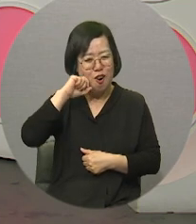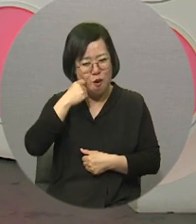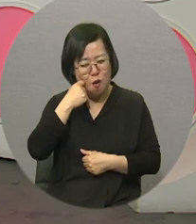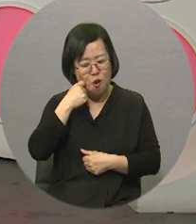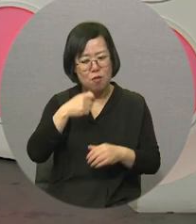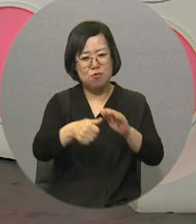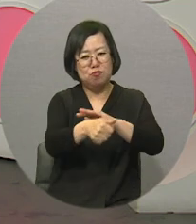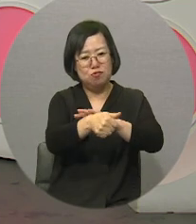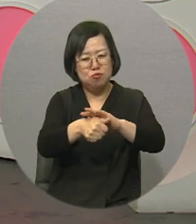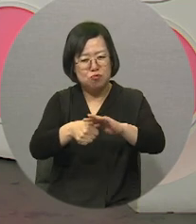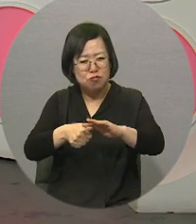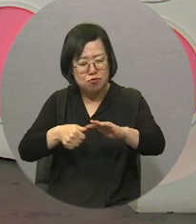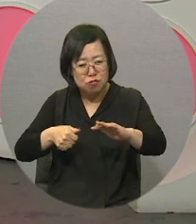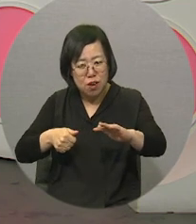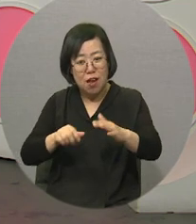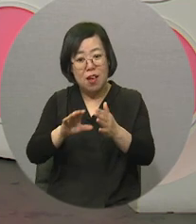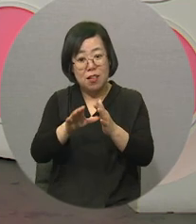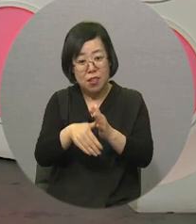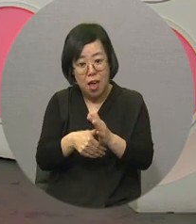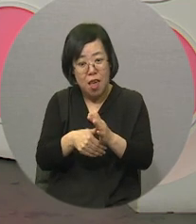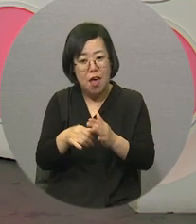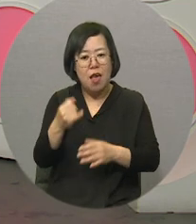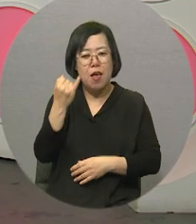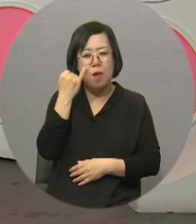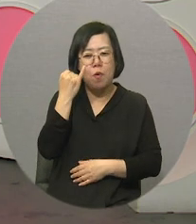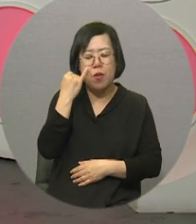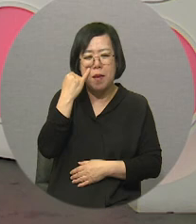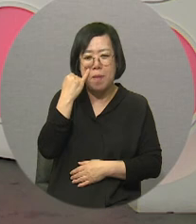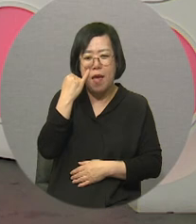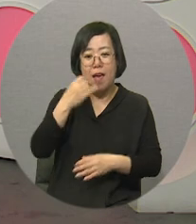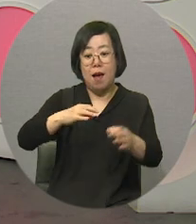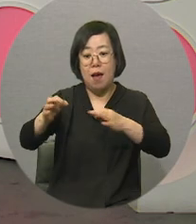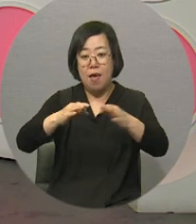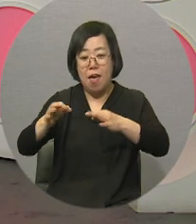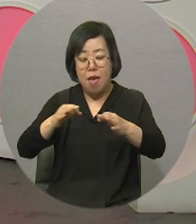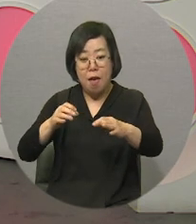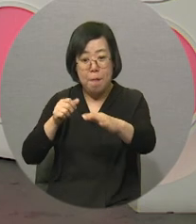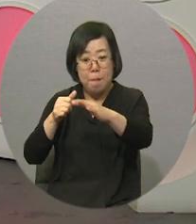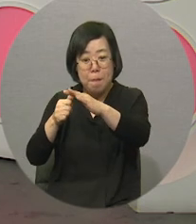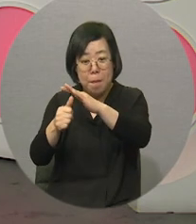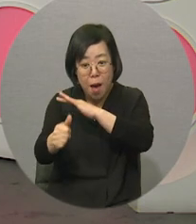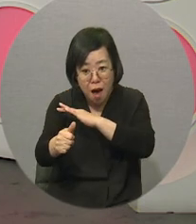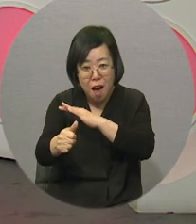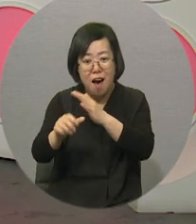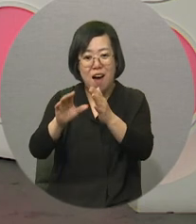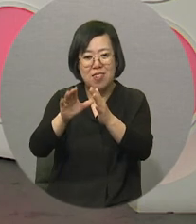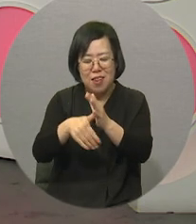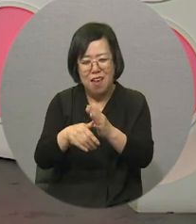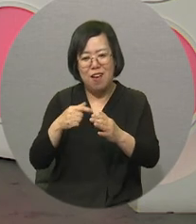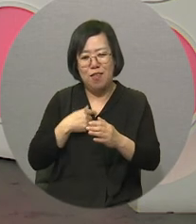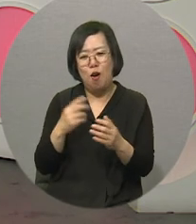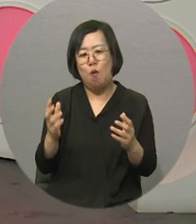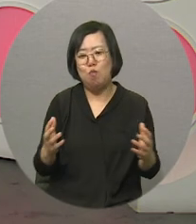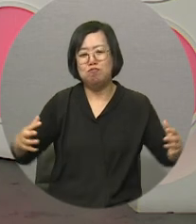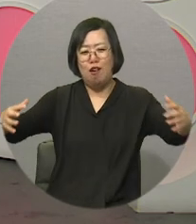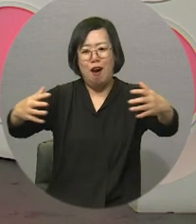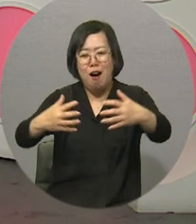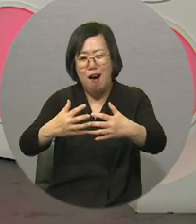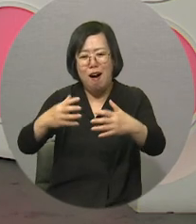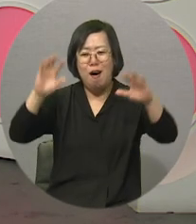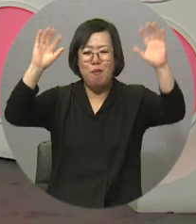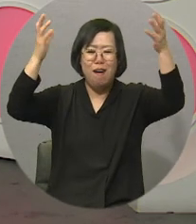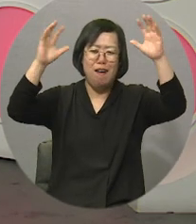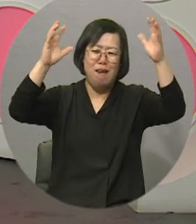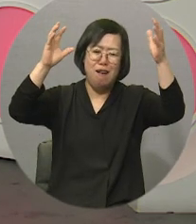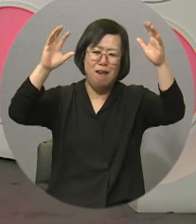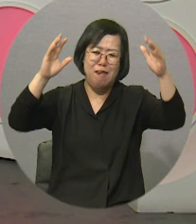날 이모는 걸어오는 저를 향해 양팔을 활짝 벌려주시면서 저를 포옹해 주셨는데요.